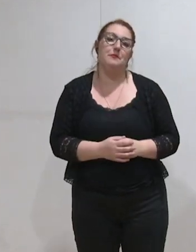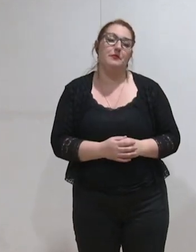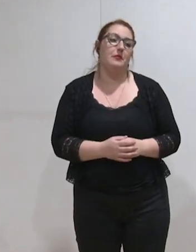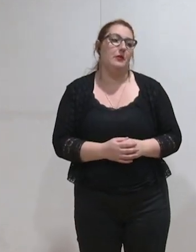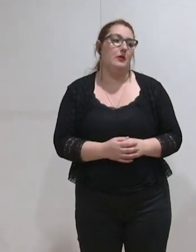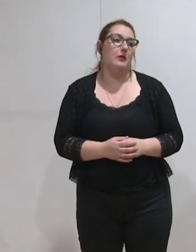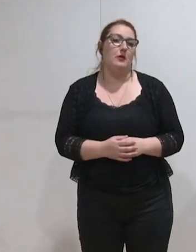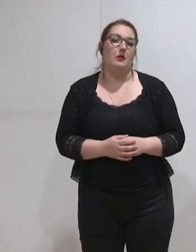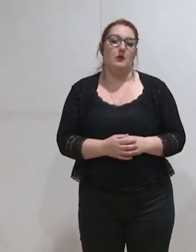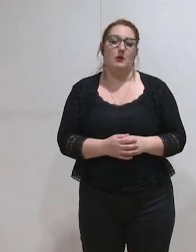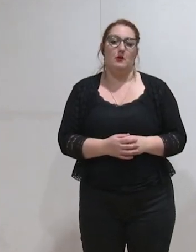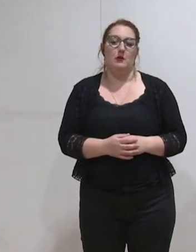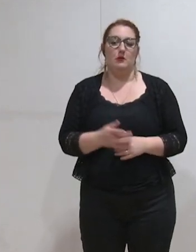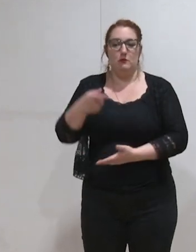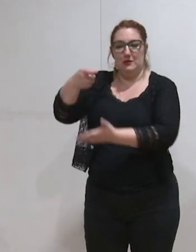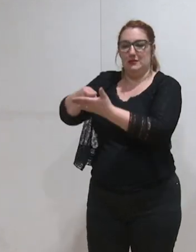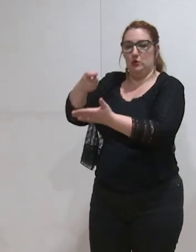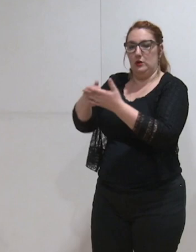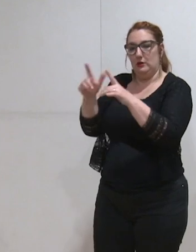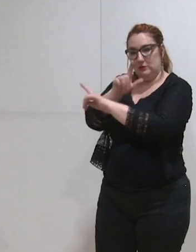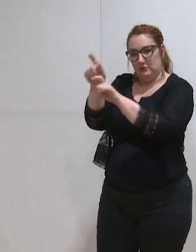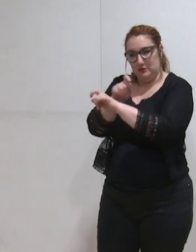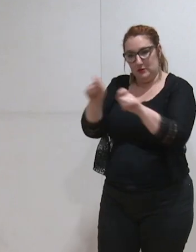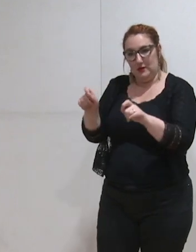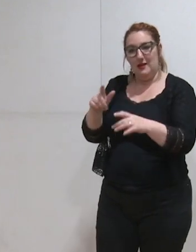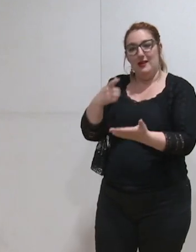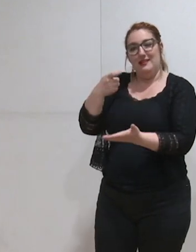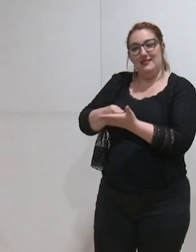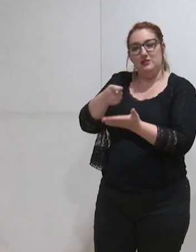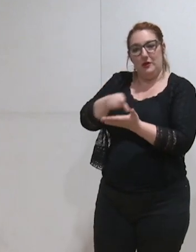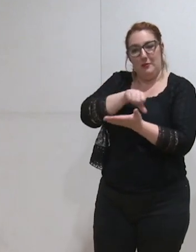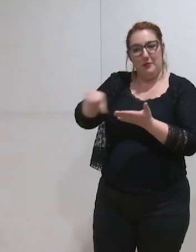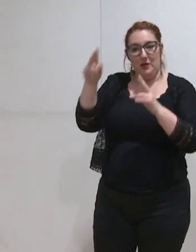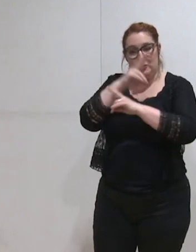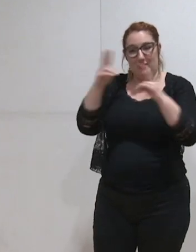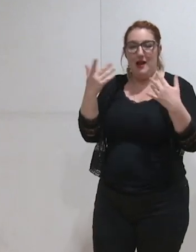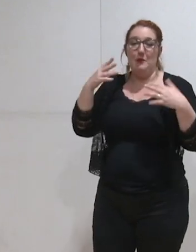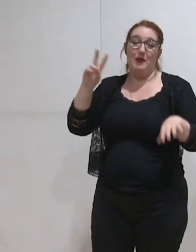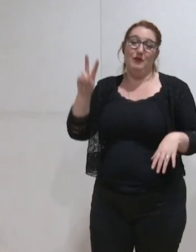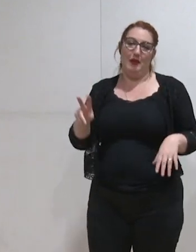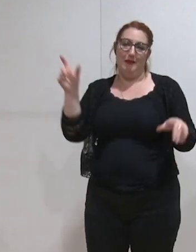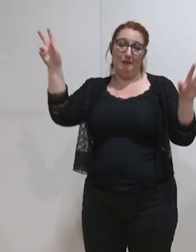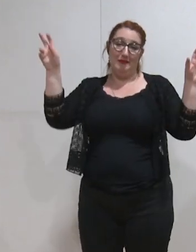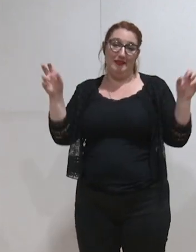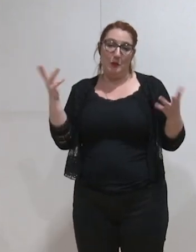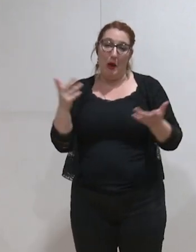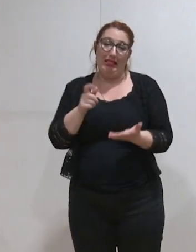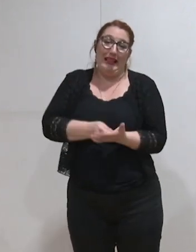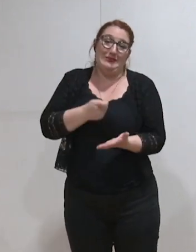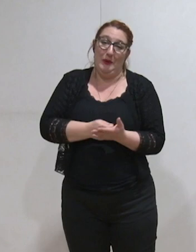extrêmement respectueux pour re tr en l'appelant trésorier payeur général mais nous a rappelé que son titre éit trésorier